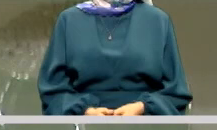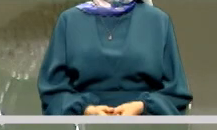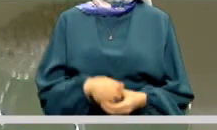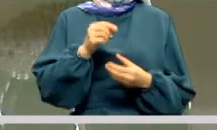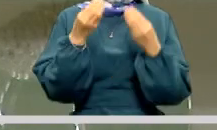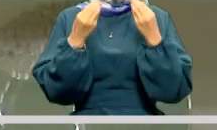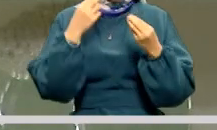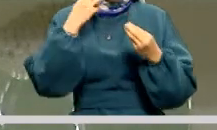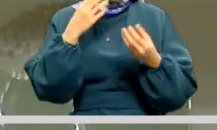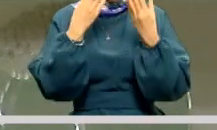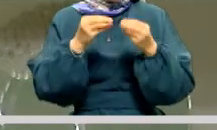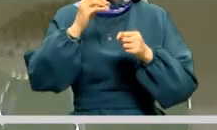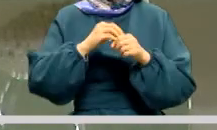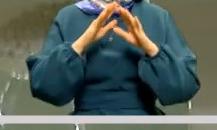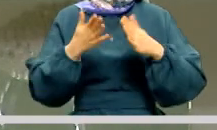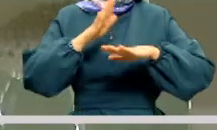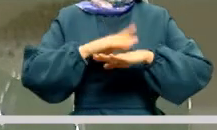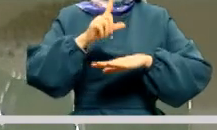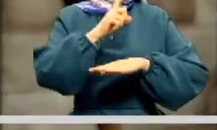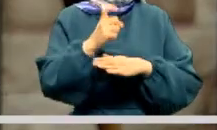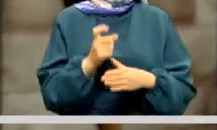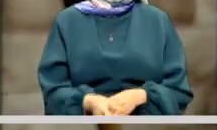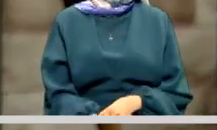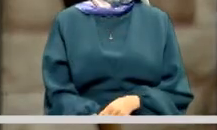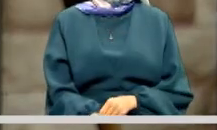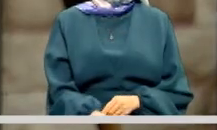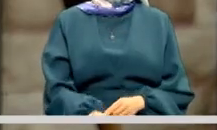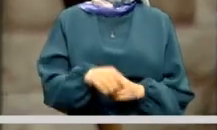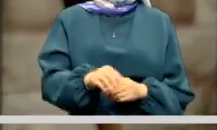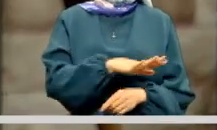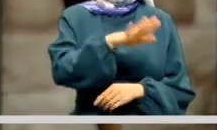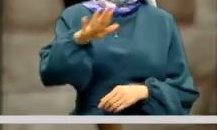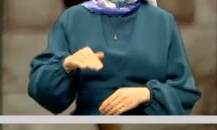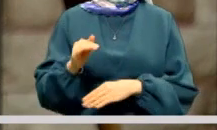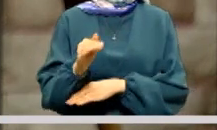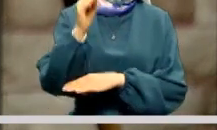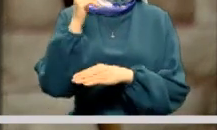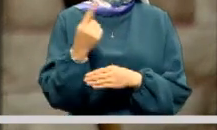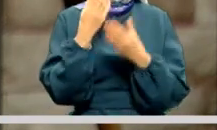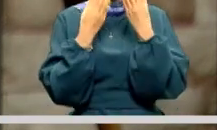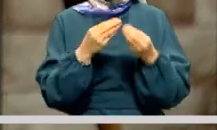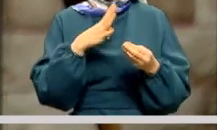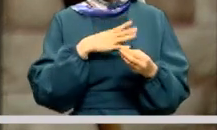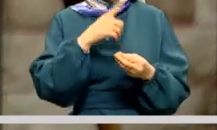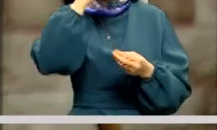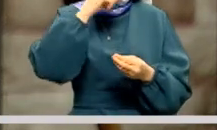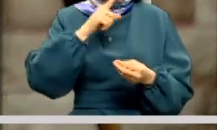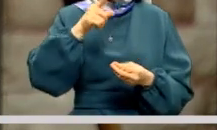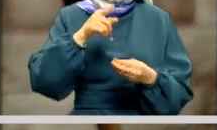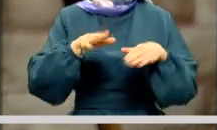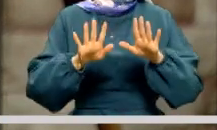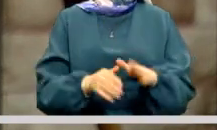uğraş vermemiz mi lazım nedir hocam Aslında bu hepimizin yaşadığı bir şey yani sadece sizin değil